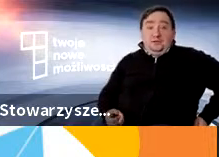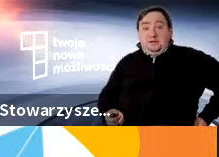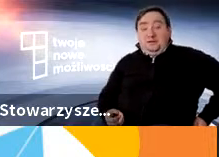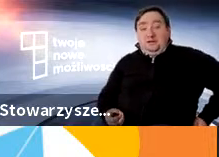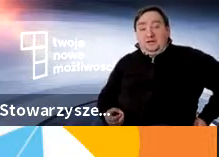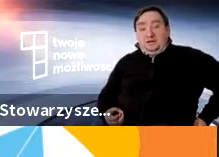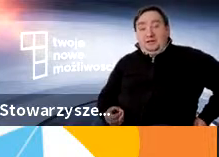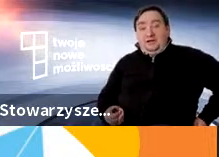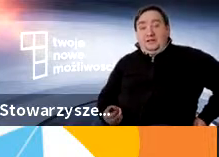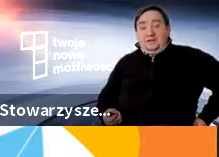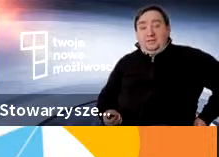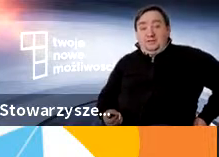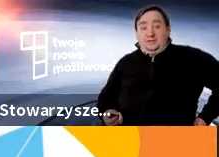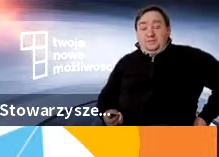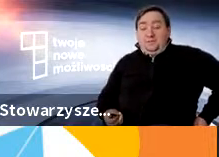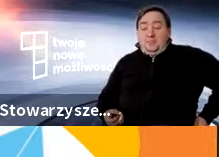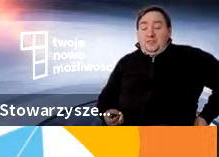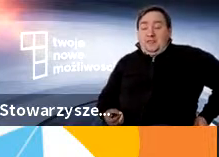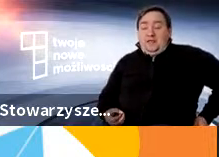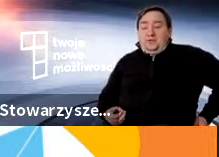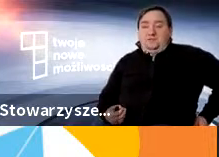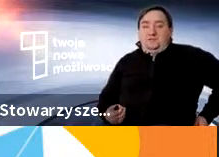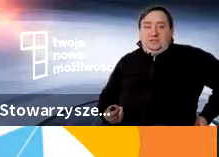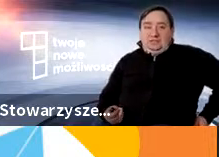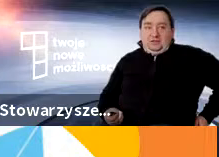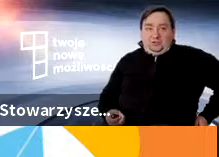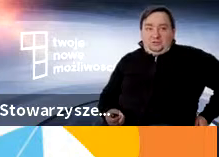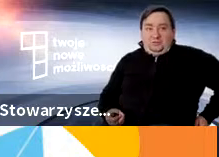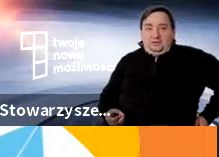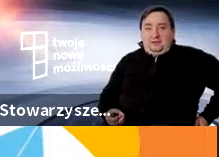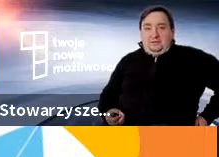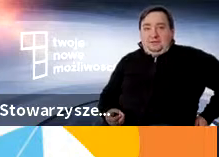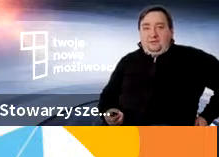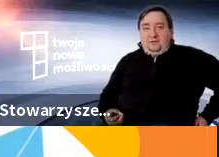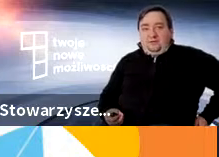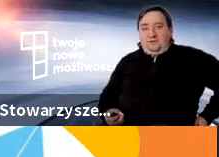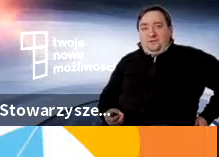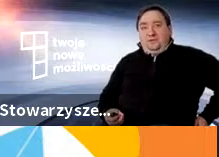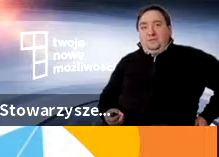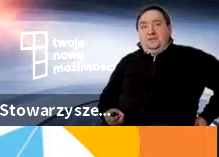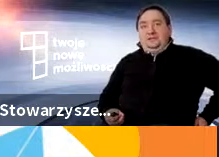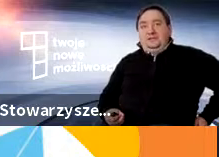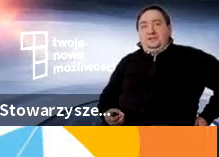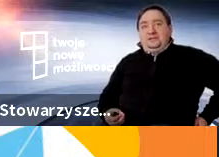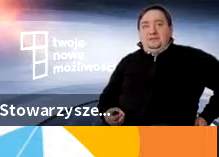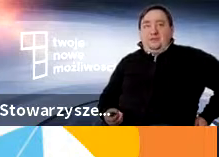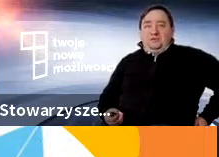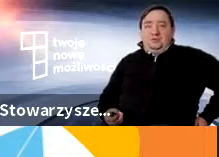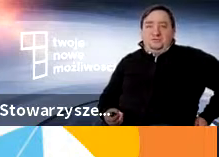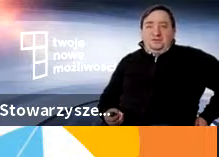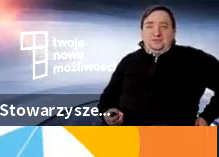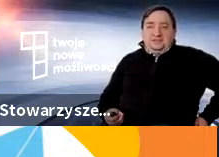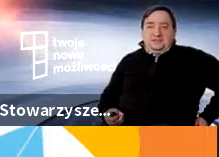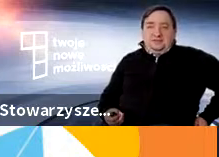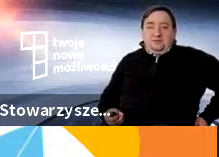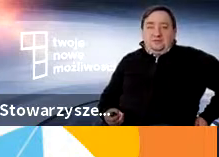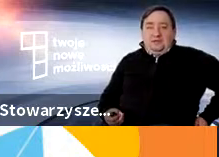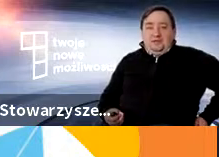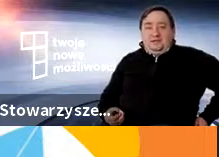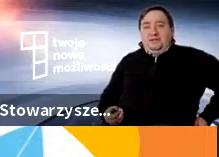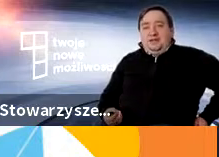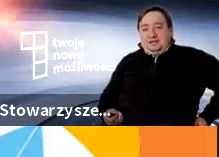życiu akademickim. Oczywiście to, o czym będę mówił, będzie zazębiało się również z